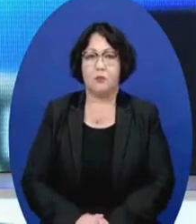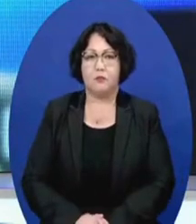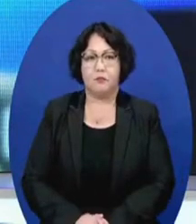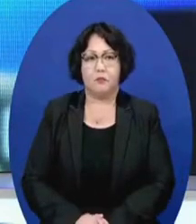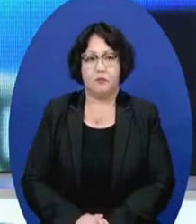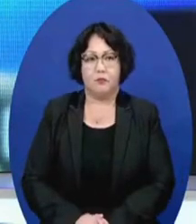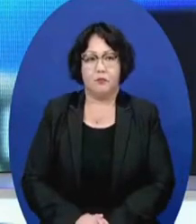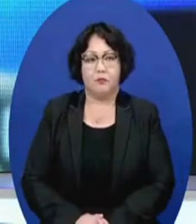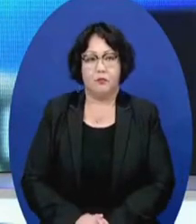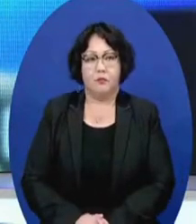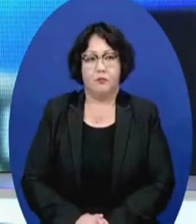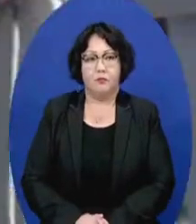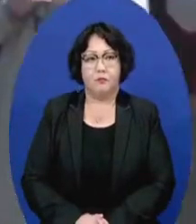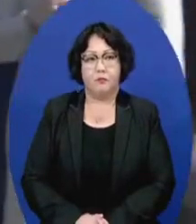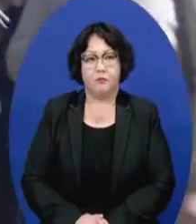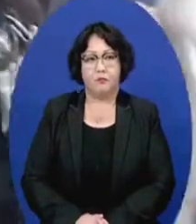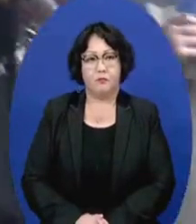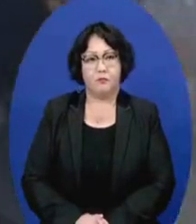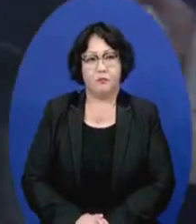илэрхийлсэн байна.